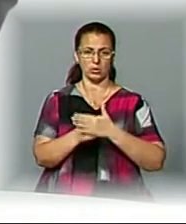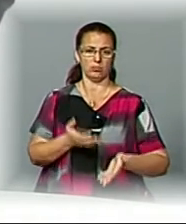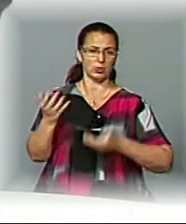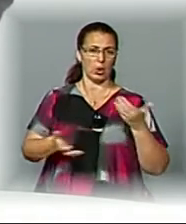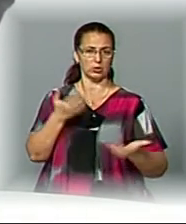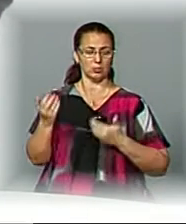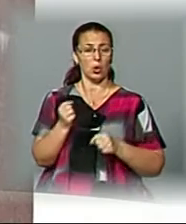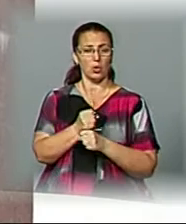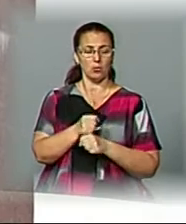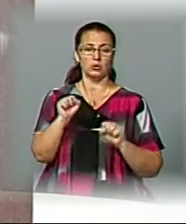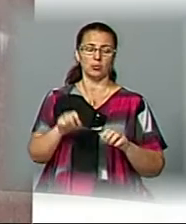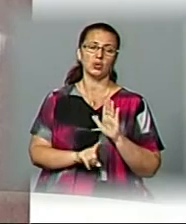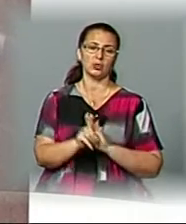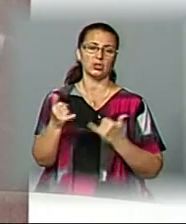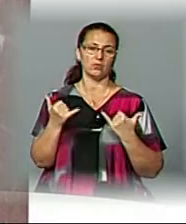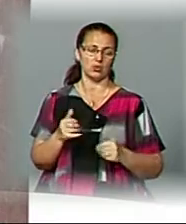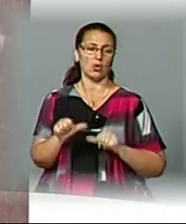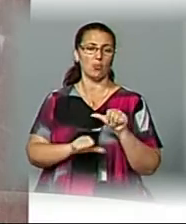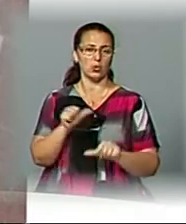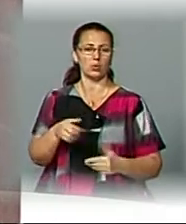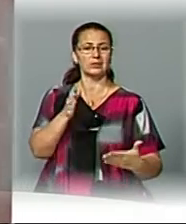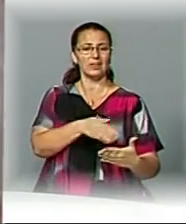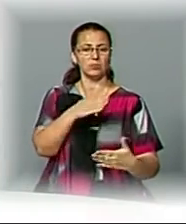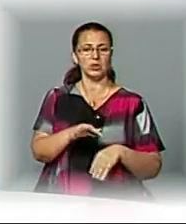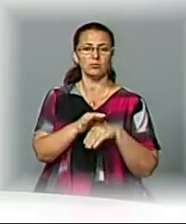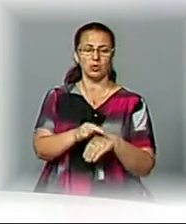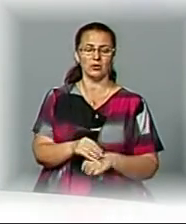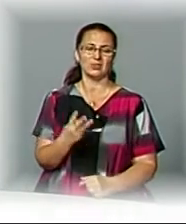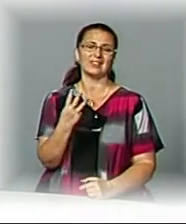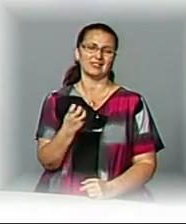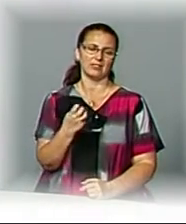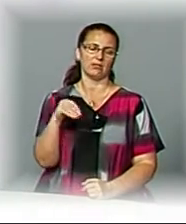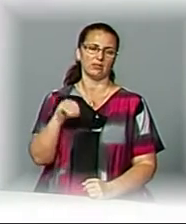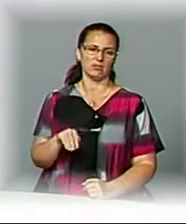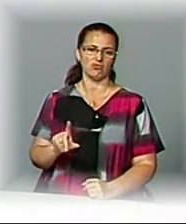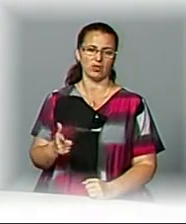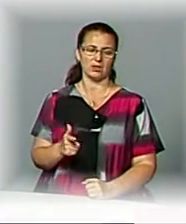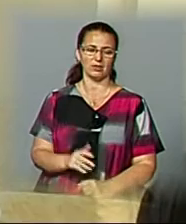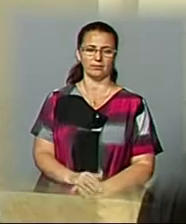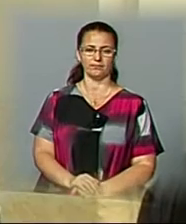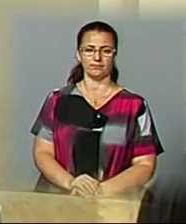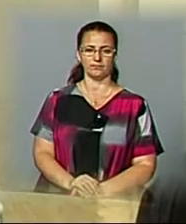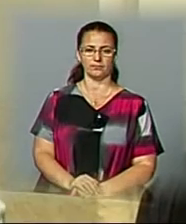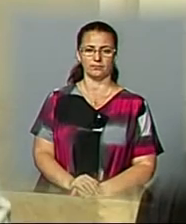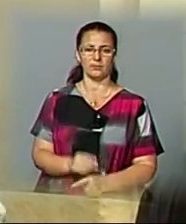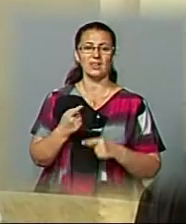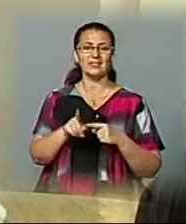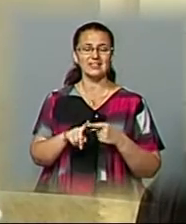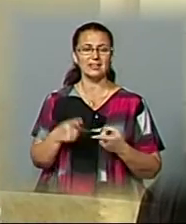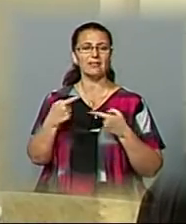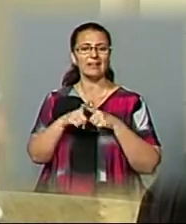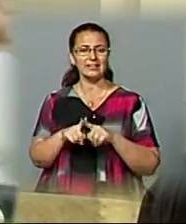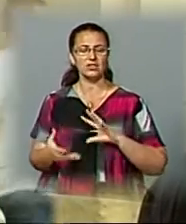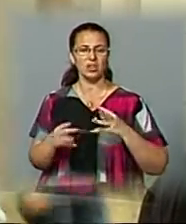демонтажу можуть розпочати вже цього року. Демонтаж проведуть за 300 тисяч гривень. В тих технічних